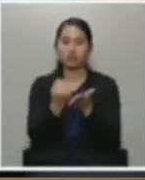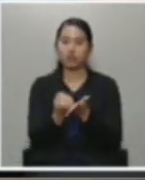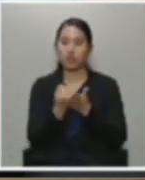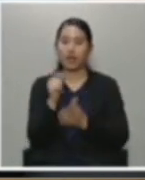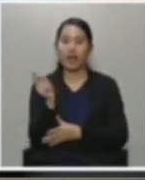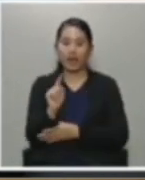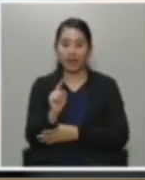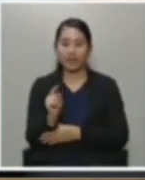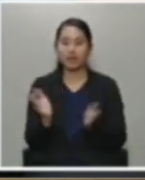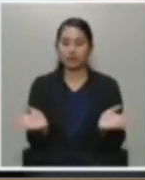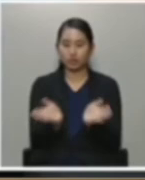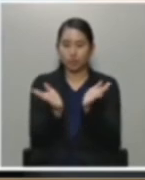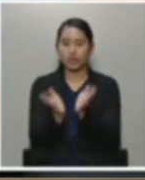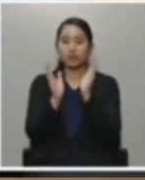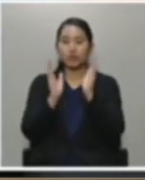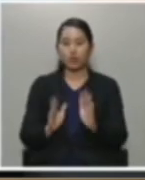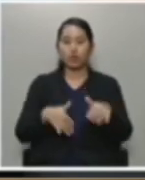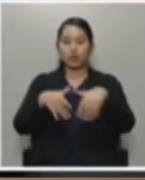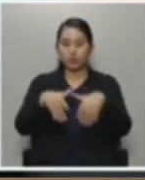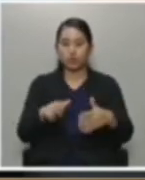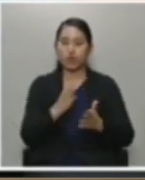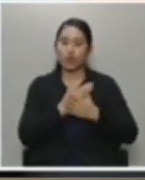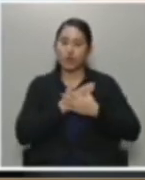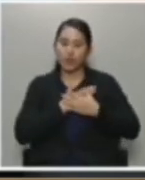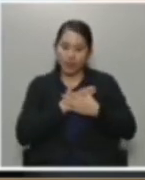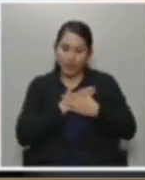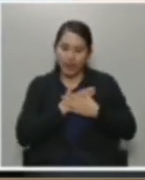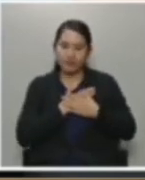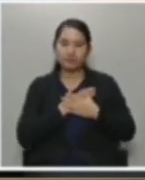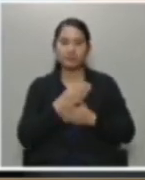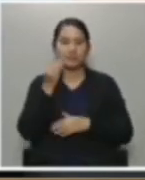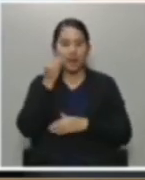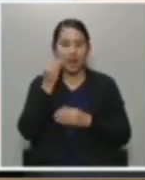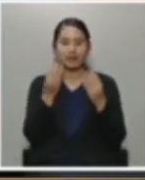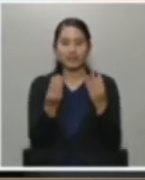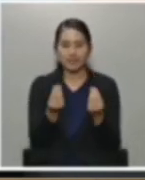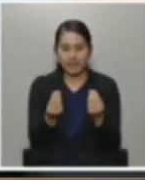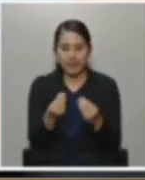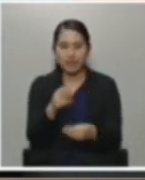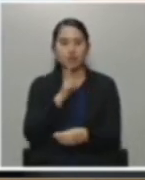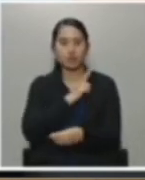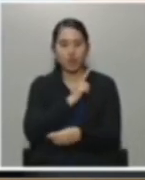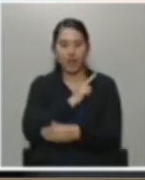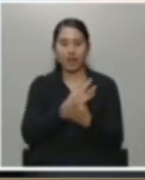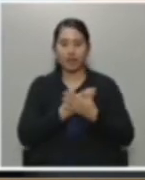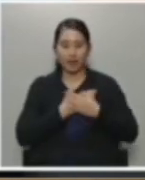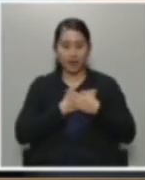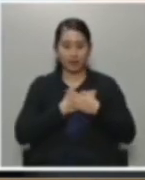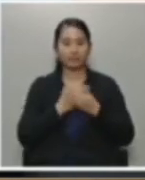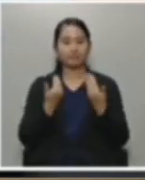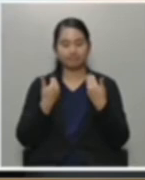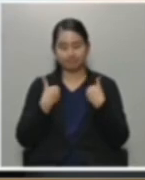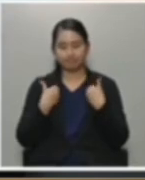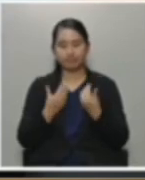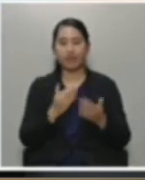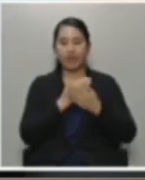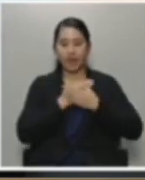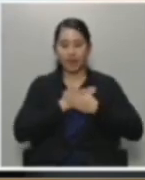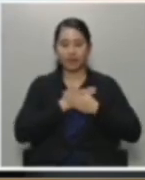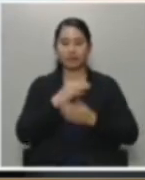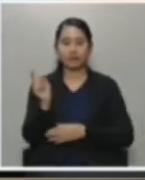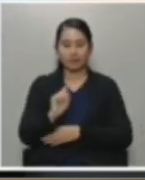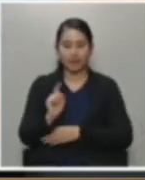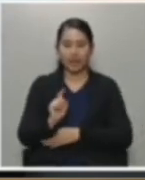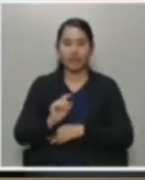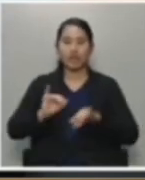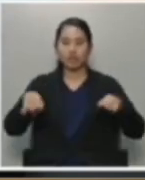รมีความรักในท้องถิ่นหรือที่ทำกินหรือบ้านเกิดของตัวเองรวมถึงรักเป็นเจ้